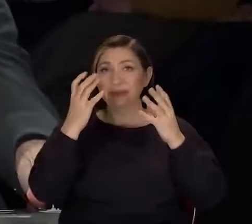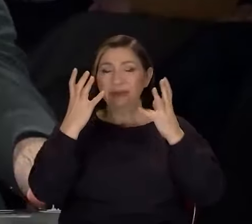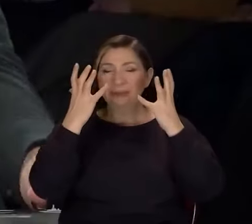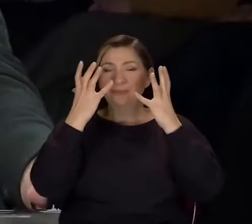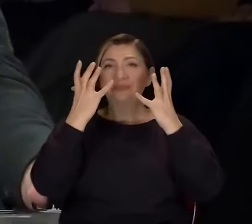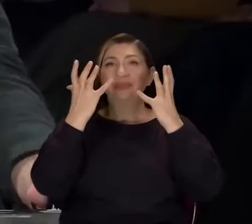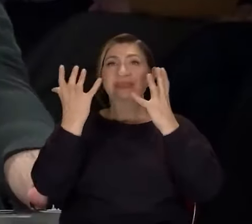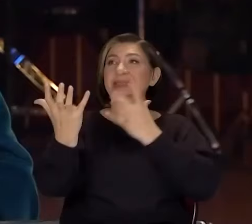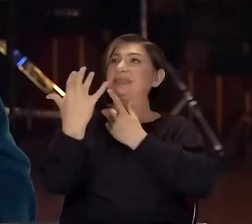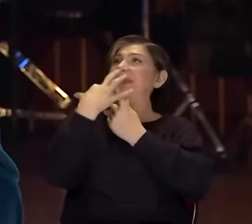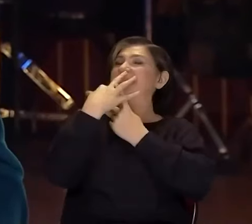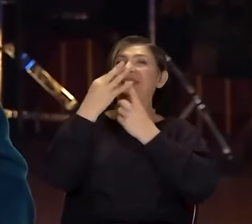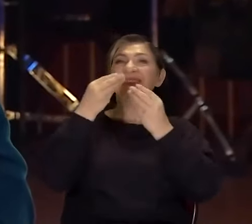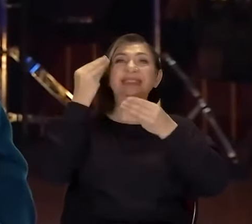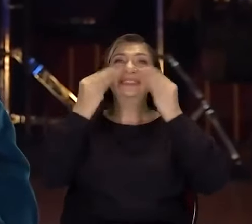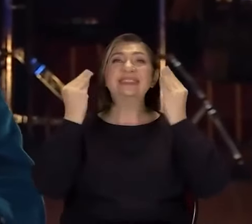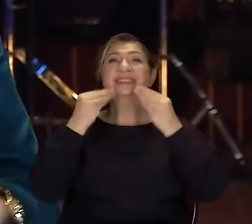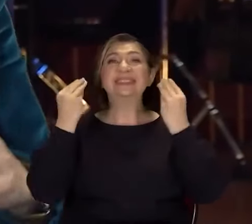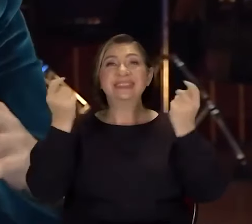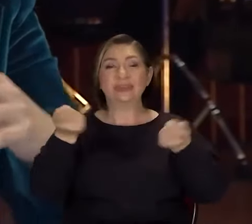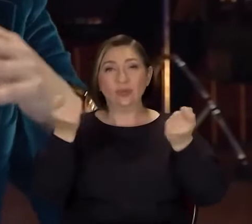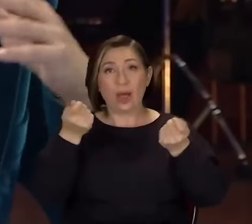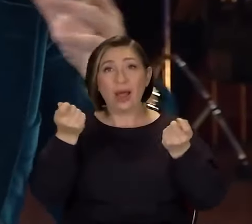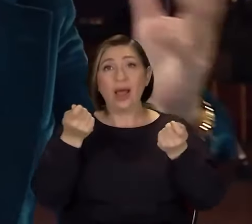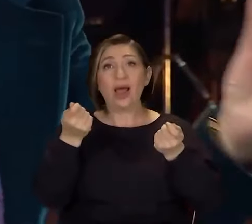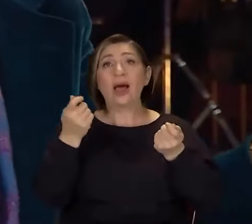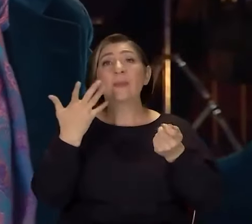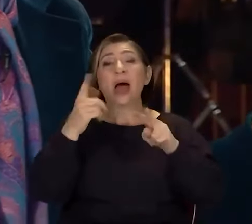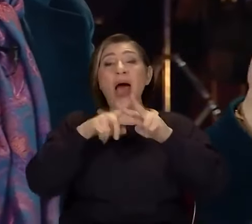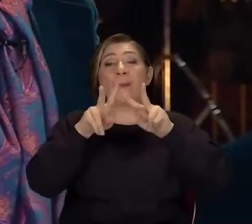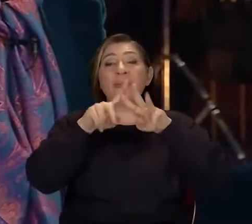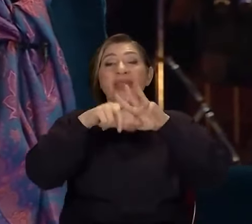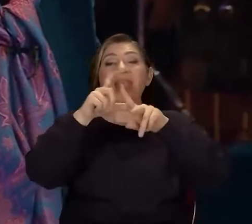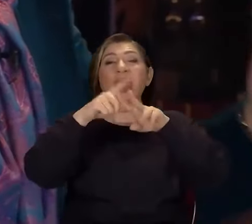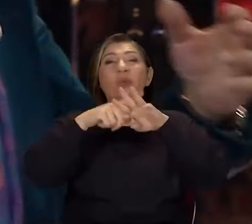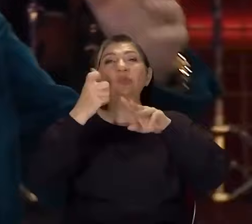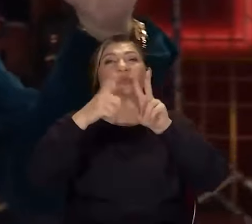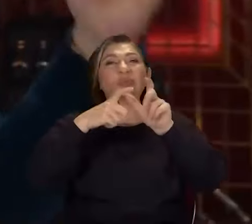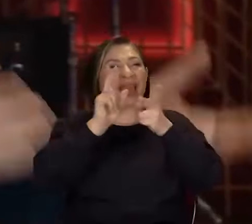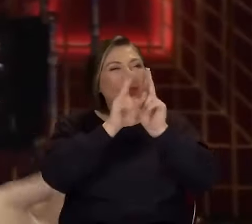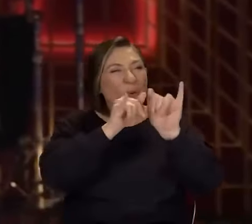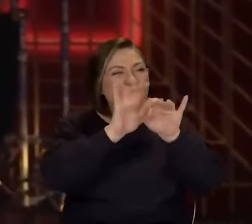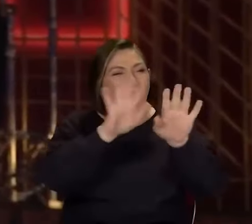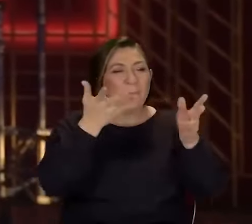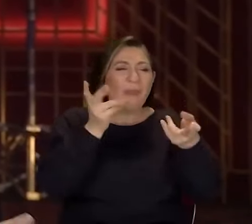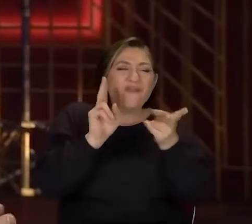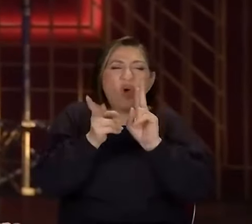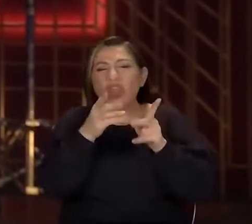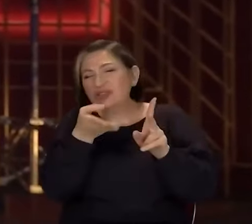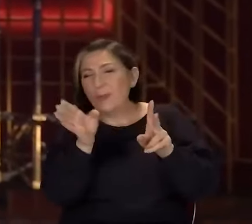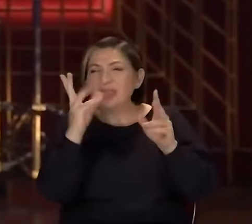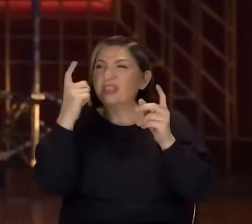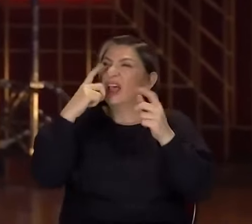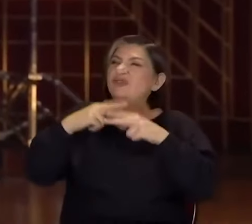Saldırıp, teşekkür ederim, saldırıp böyle temizlemeye çalışıyorlar. Fakat Amedeus'tan çıktıktan sonra hani hem pavyondan çıkmışım hem